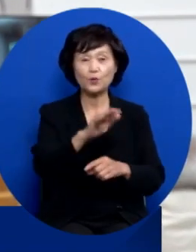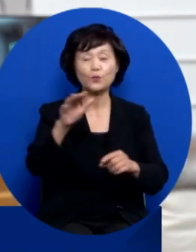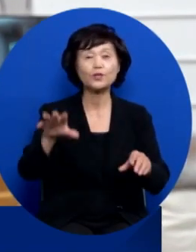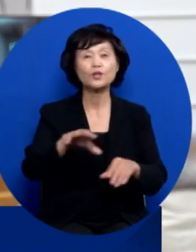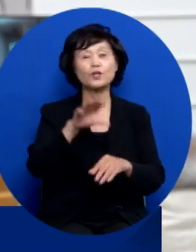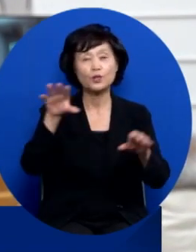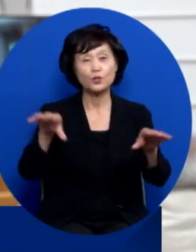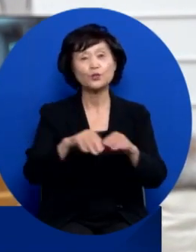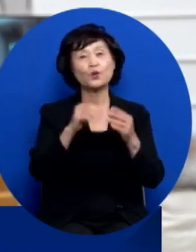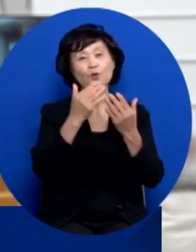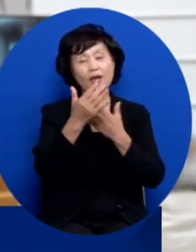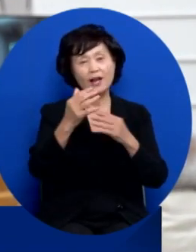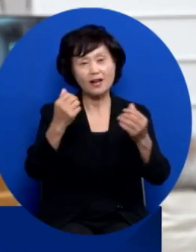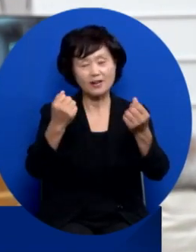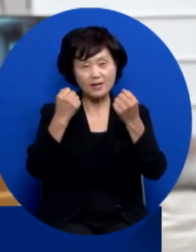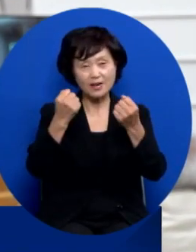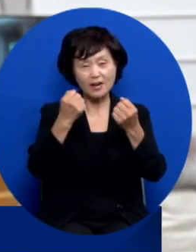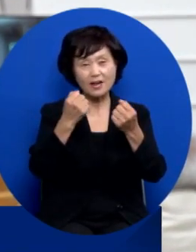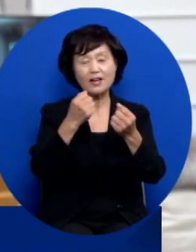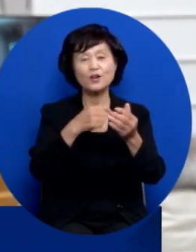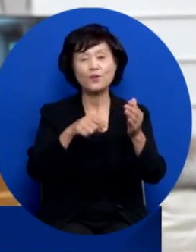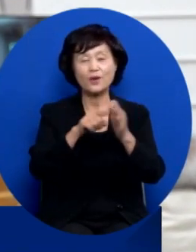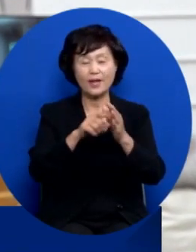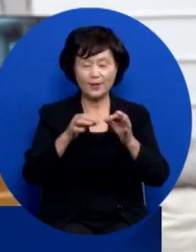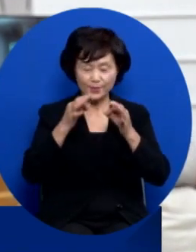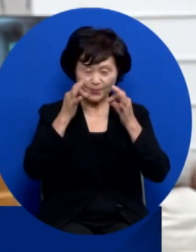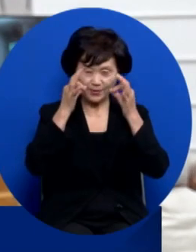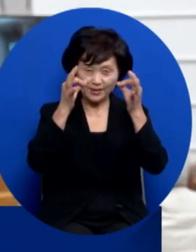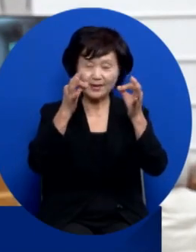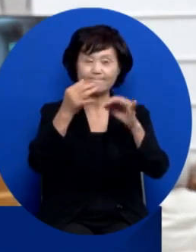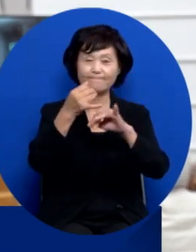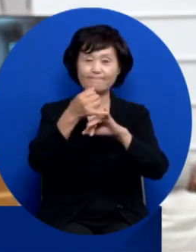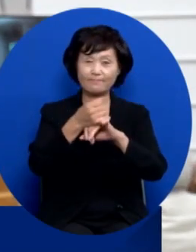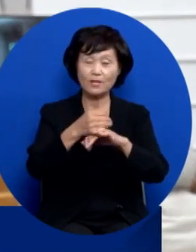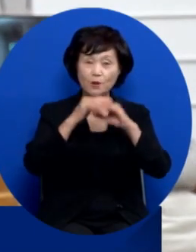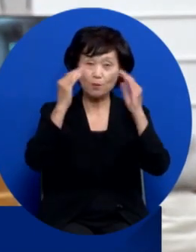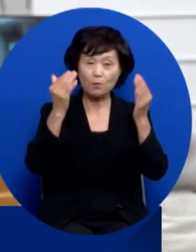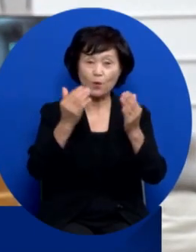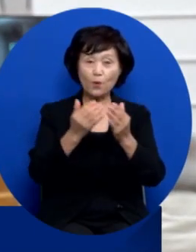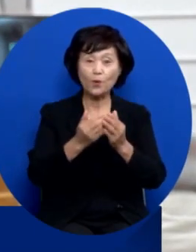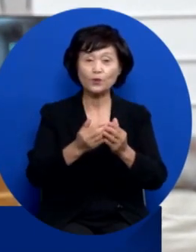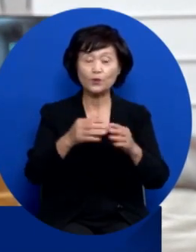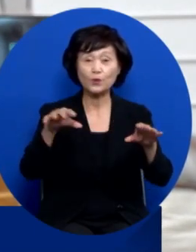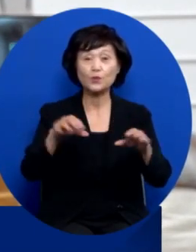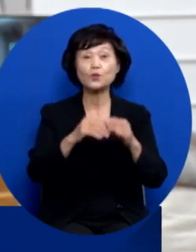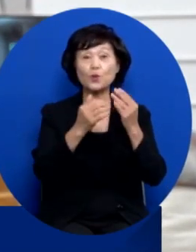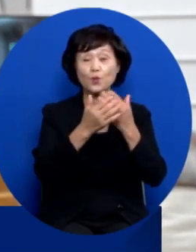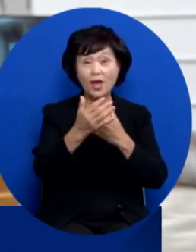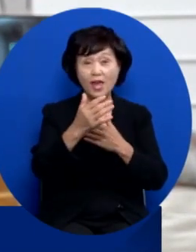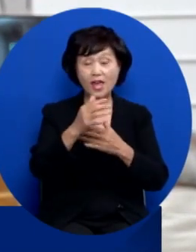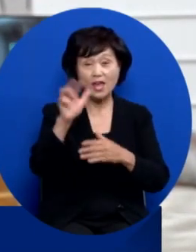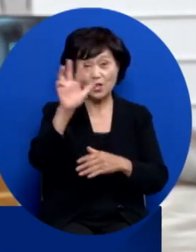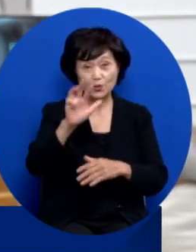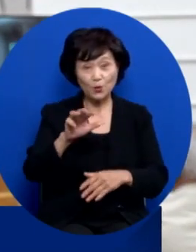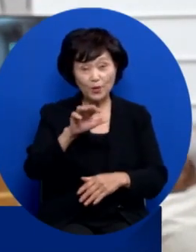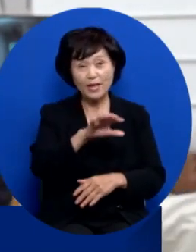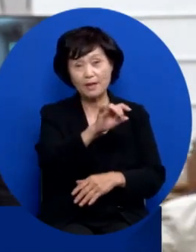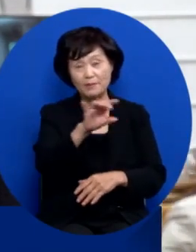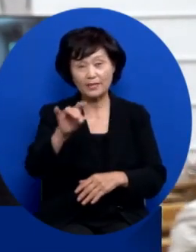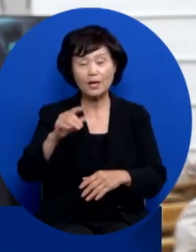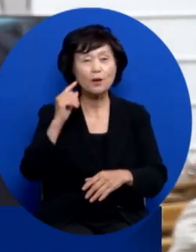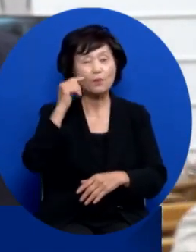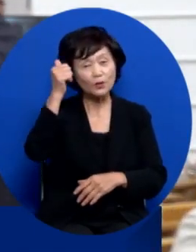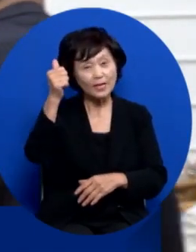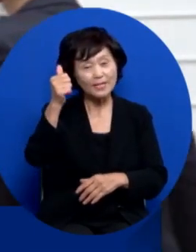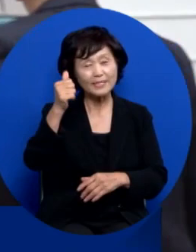일에 대해서 최선을 다하겠습니다. 그리고 모든 총회에 우리 목사님들과